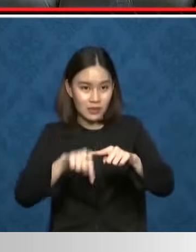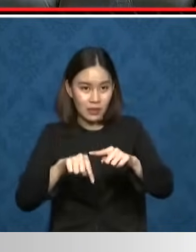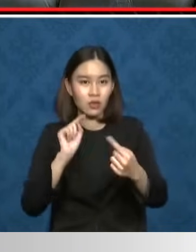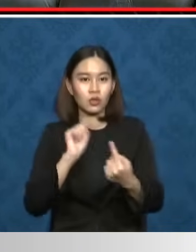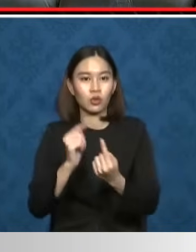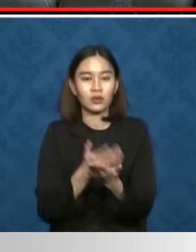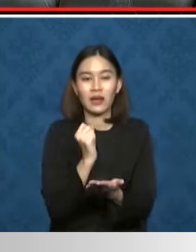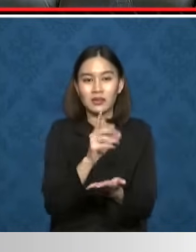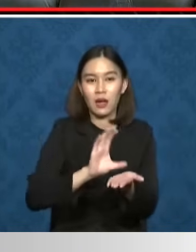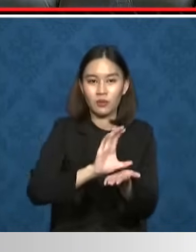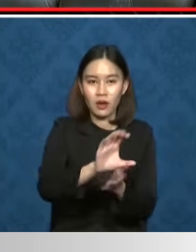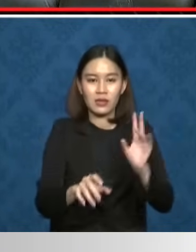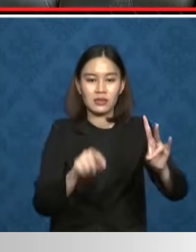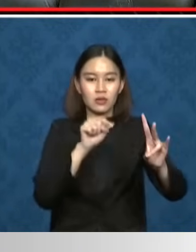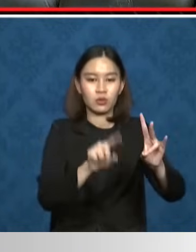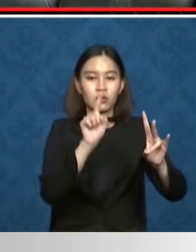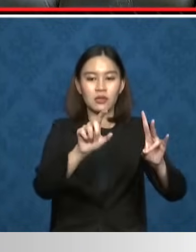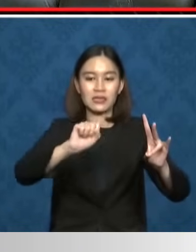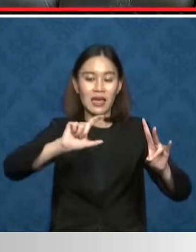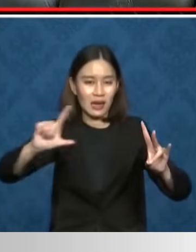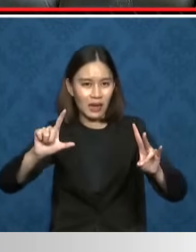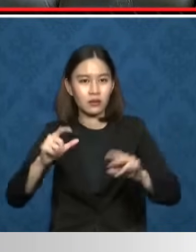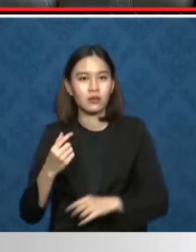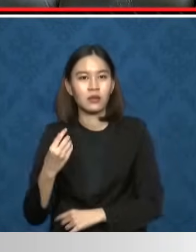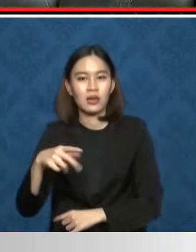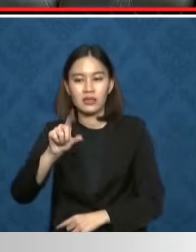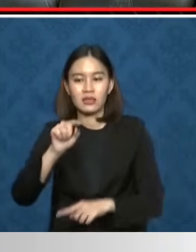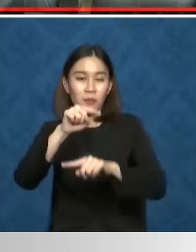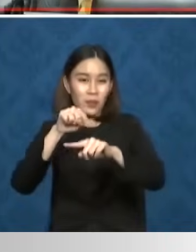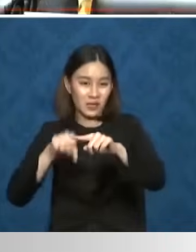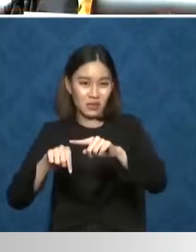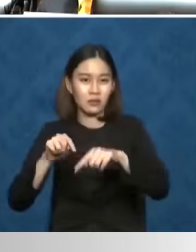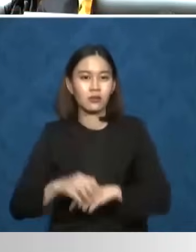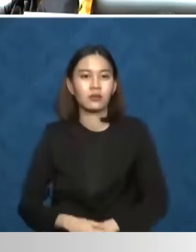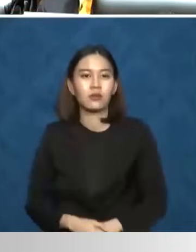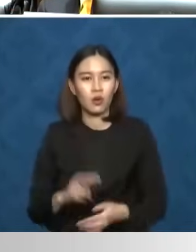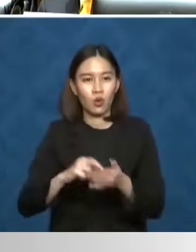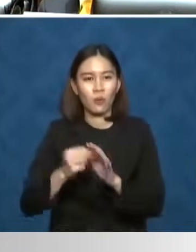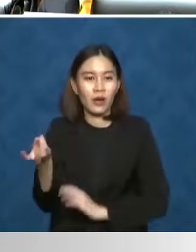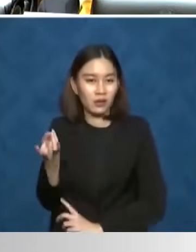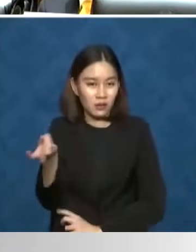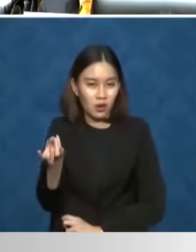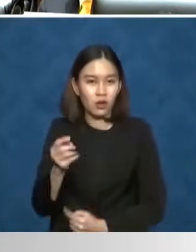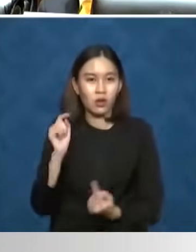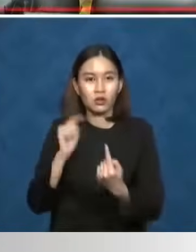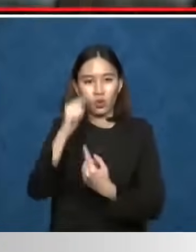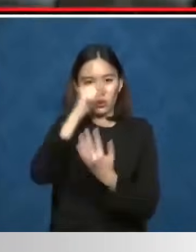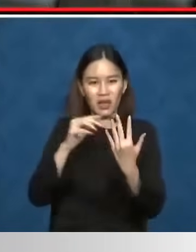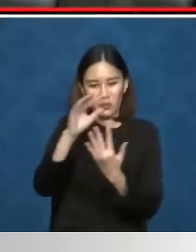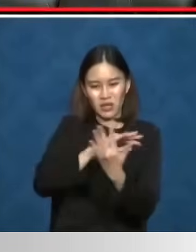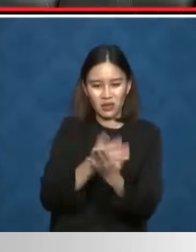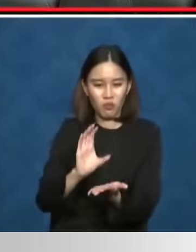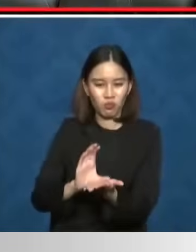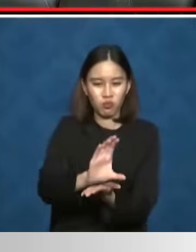ำหรับรายจ่ายลงทุน 7.1 แสนล้านบาทคิดเป็นเพียงสัดส่วน 20% เท่านั้นครับซึ่งถือว่าน้อยครับโดยประเทศควรจะมีการลงทุน